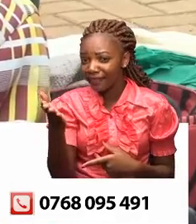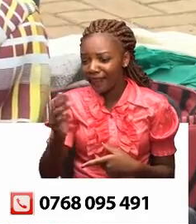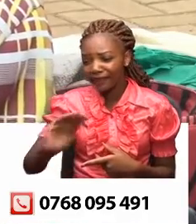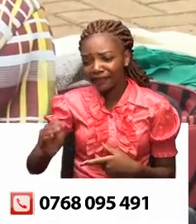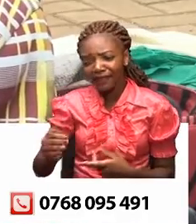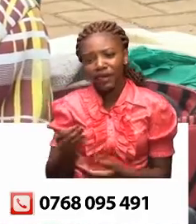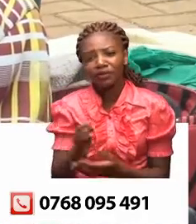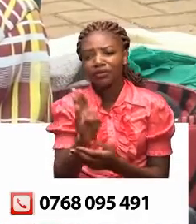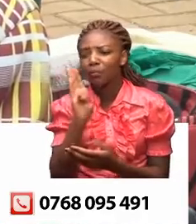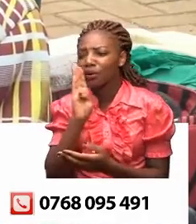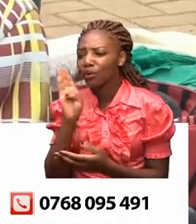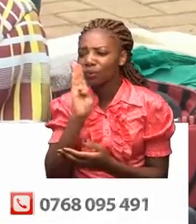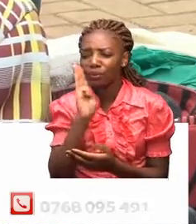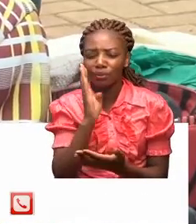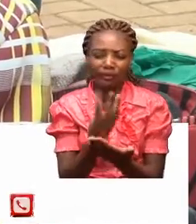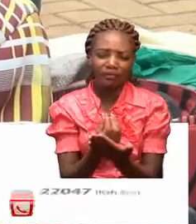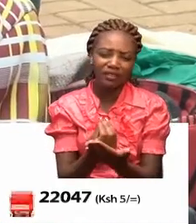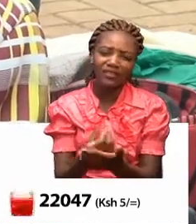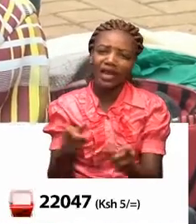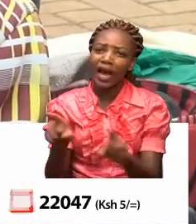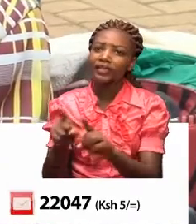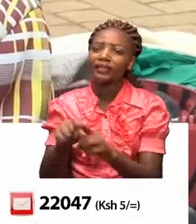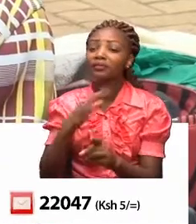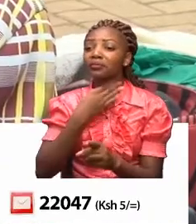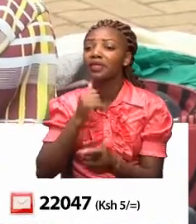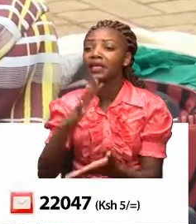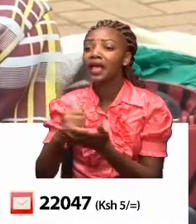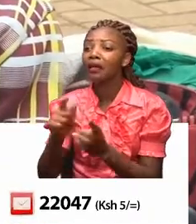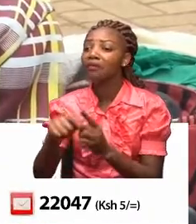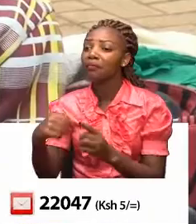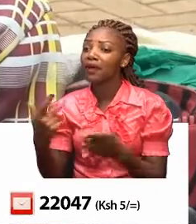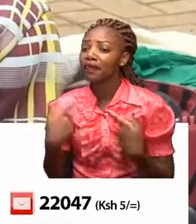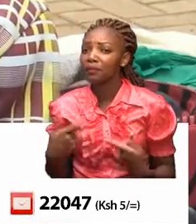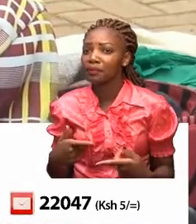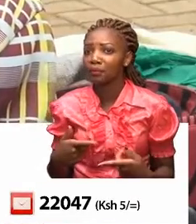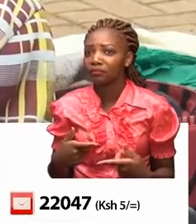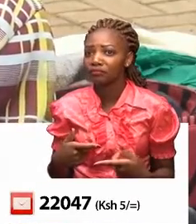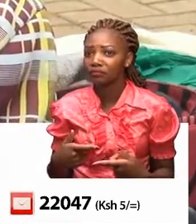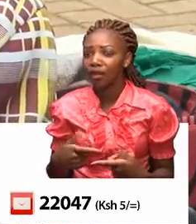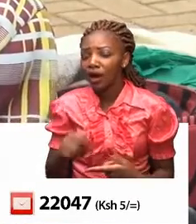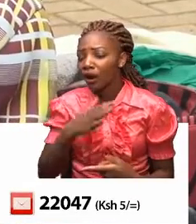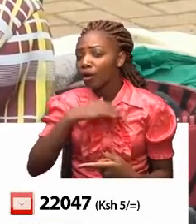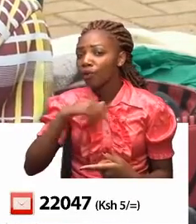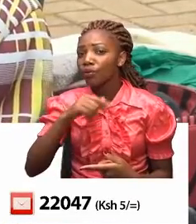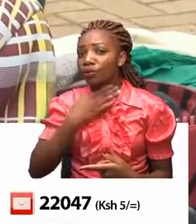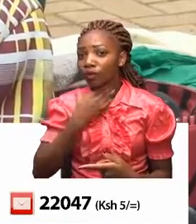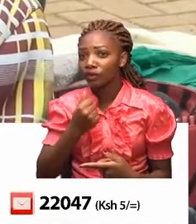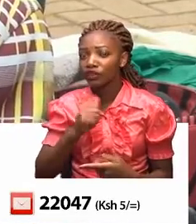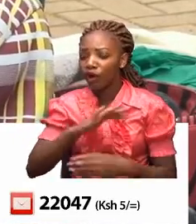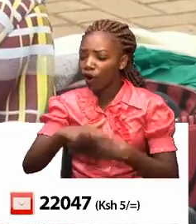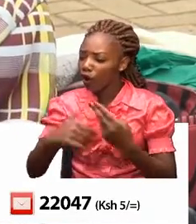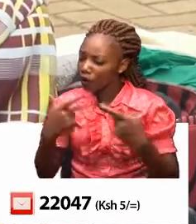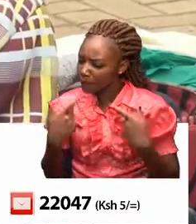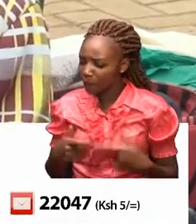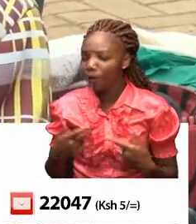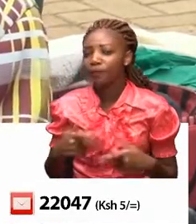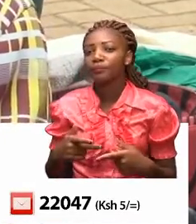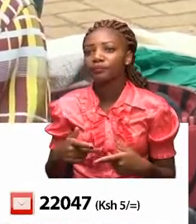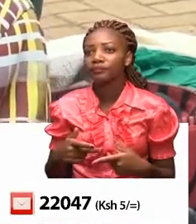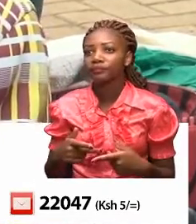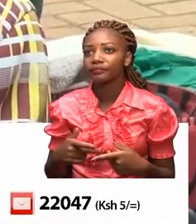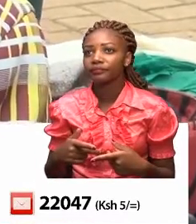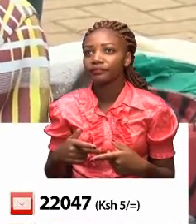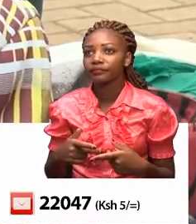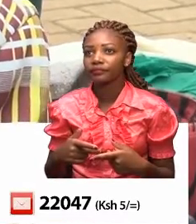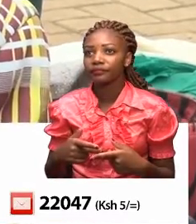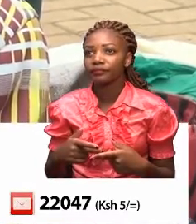wanaomba, wengi bado wanategemea wengine, lakini hatungependa jambo kama hiyo. Tungependa kila mtu vile sisi